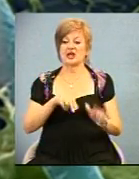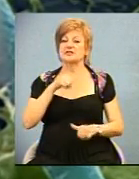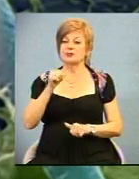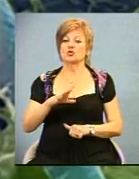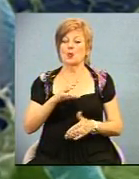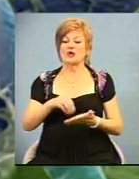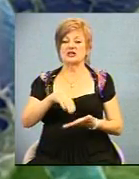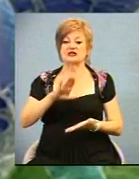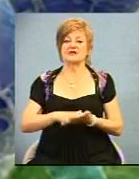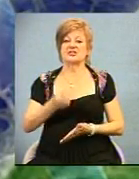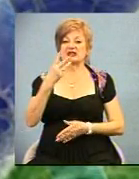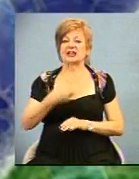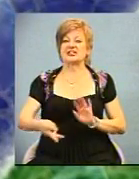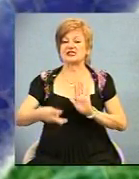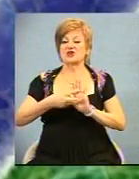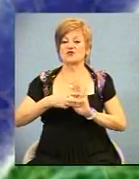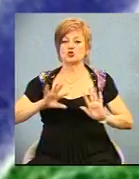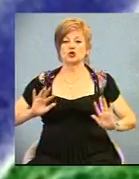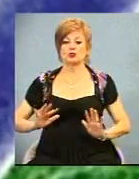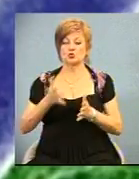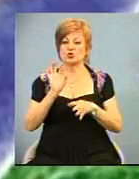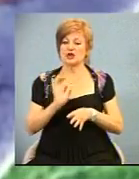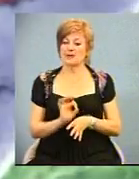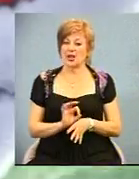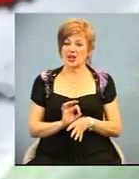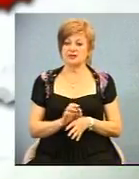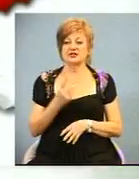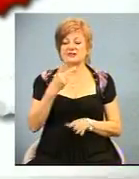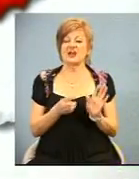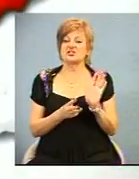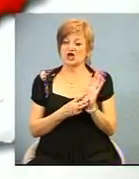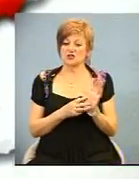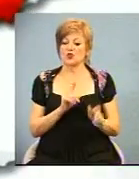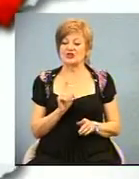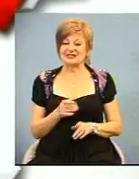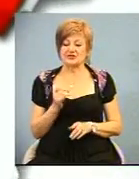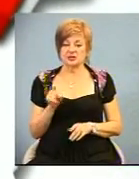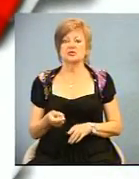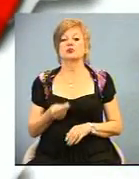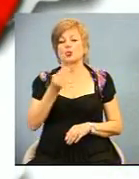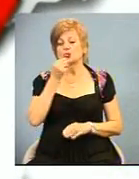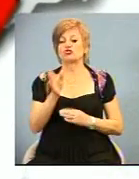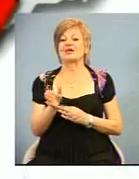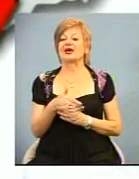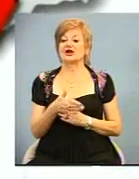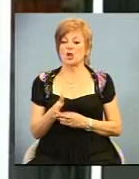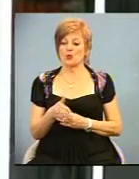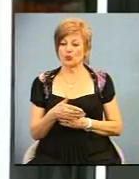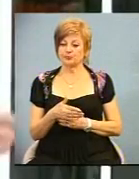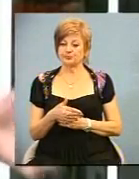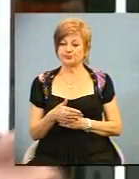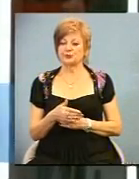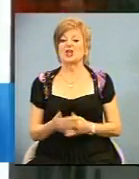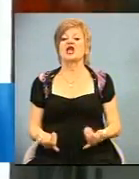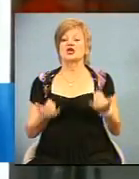було зафіксовано 38 випадків захворювання, 28 з яких пов'язані з вживанням рибної продукції.